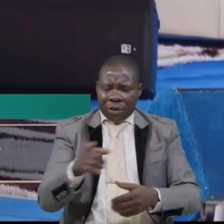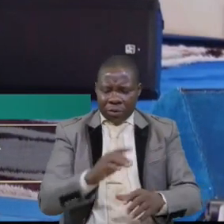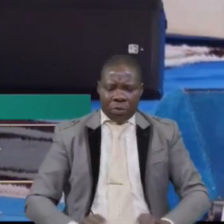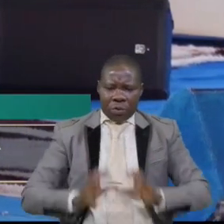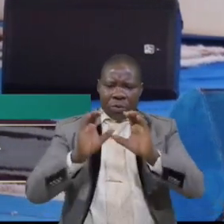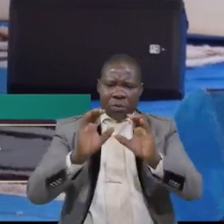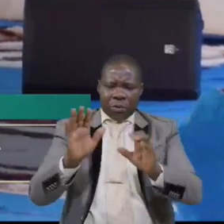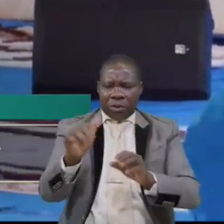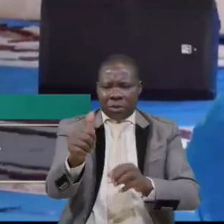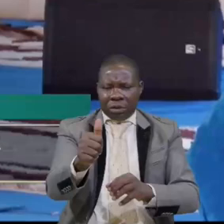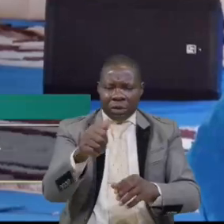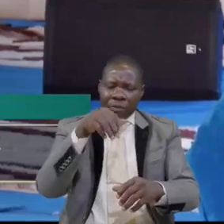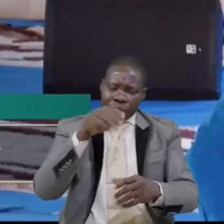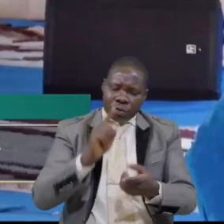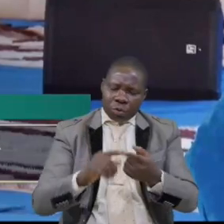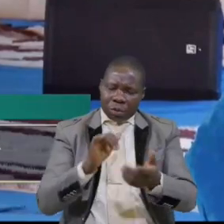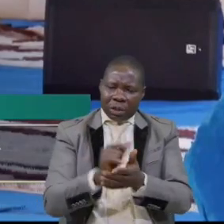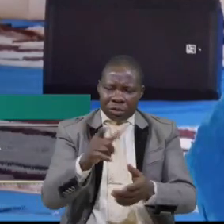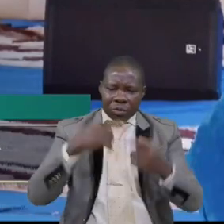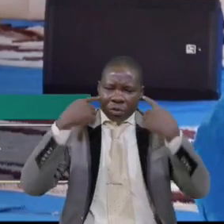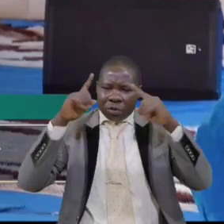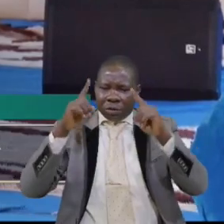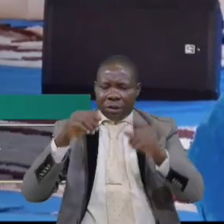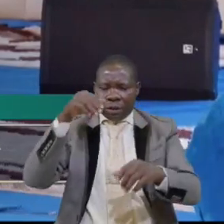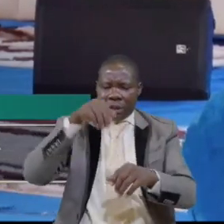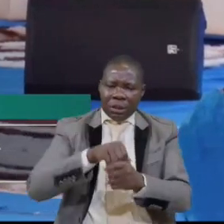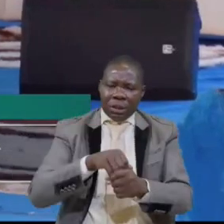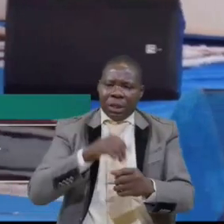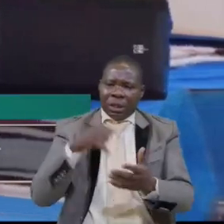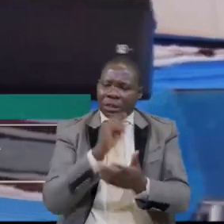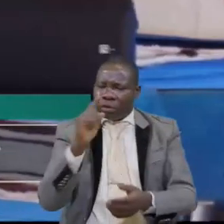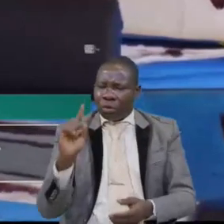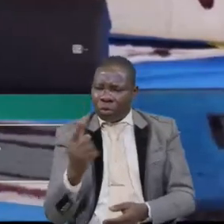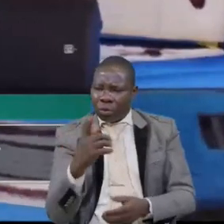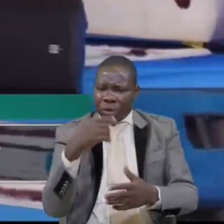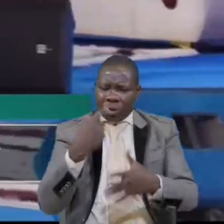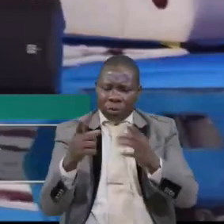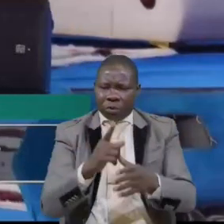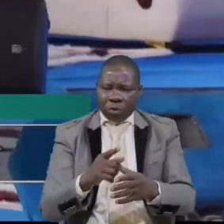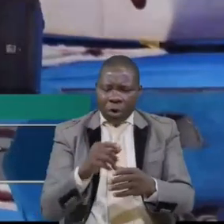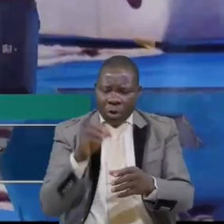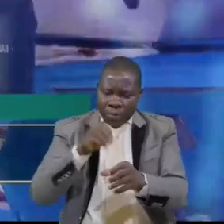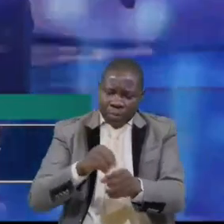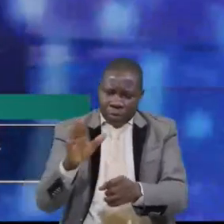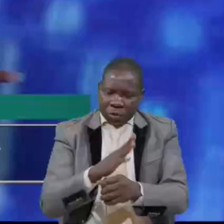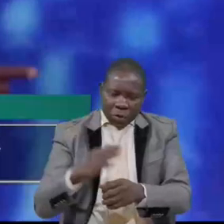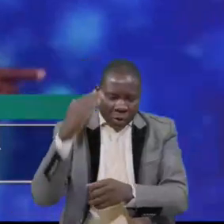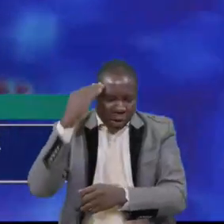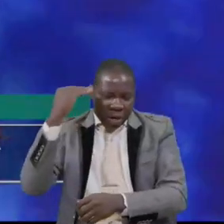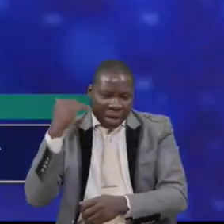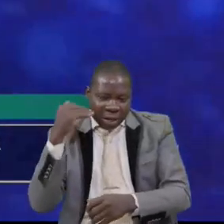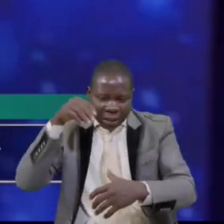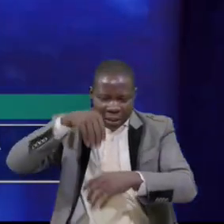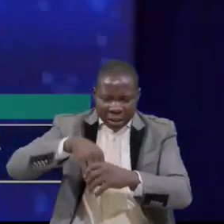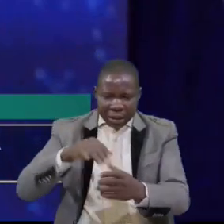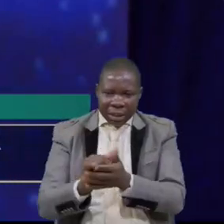permettre d'être fortifié. C'est ce à quoi vous vous attachez et vous dites, je suis